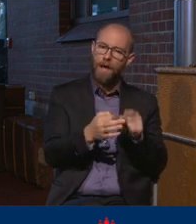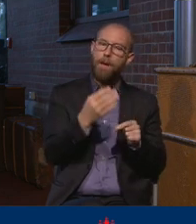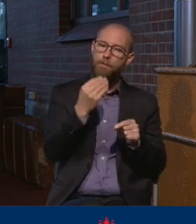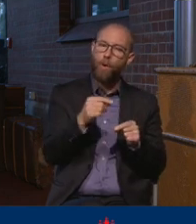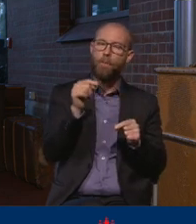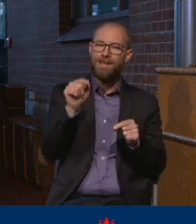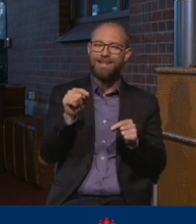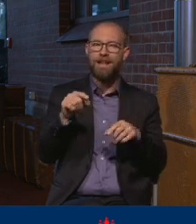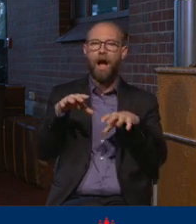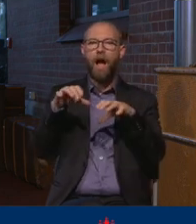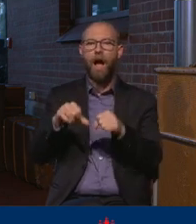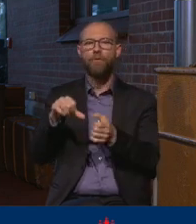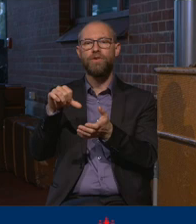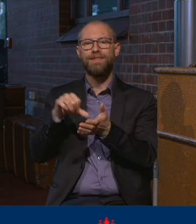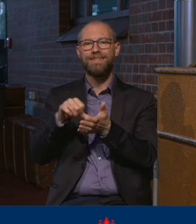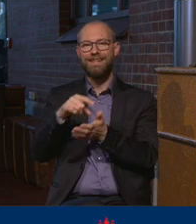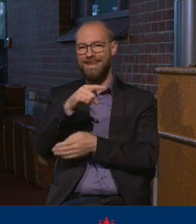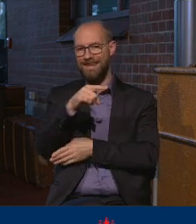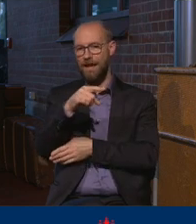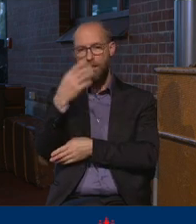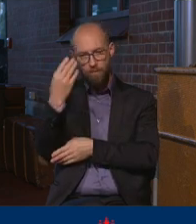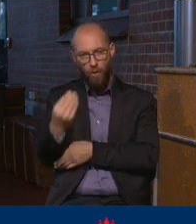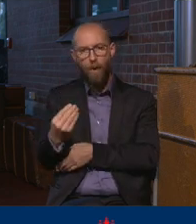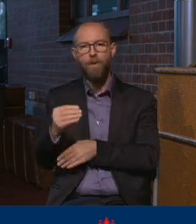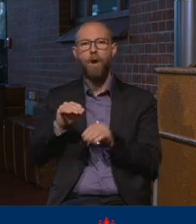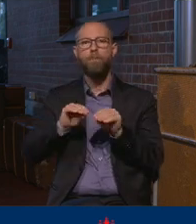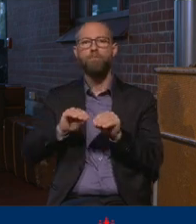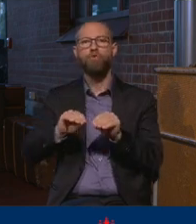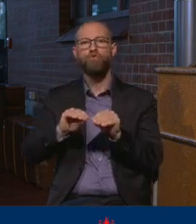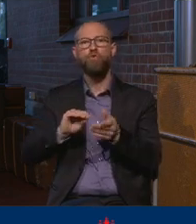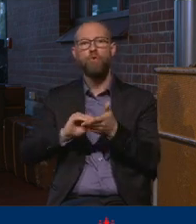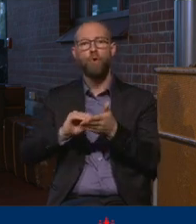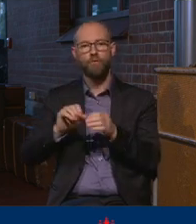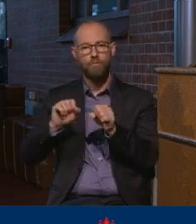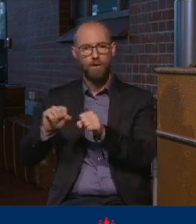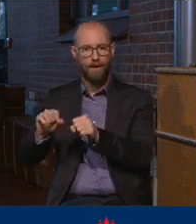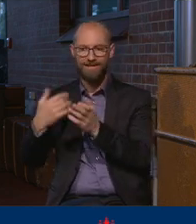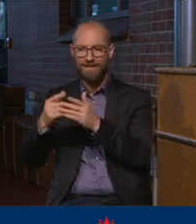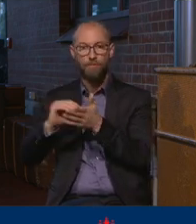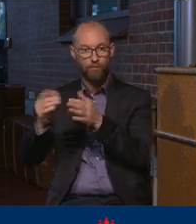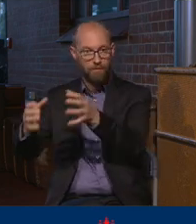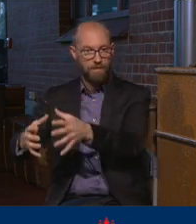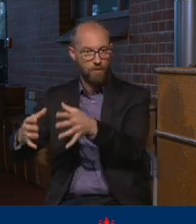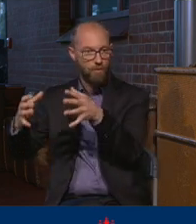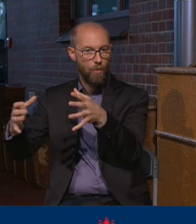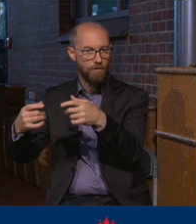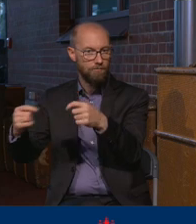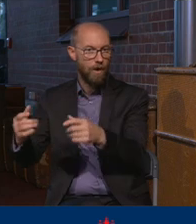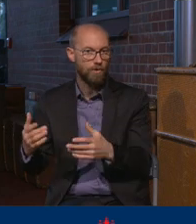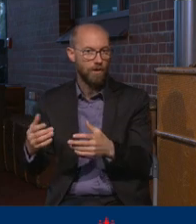hafencity und deswegen ist die planung für diese schule ausdrücklich vergrößert worden es kommen zwei